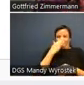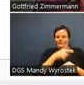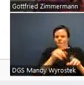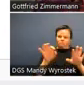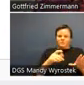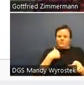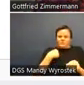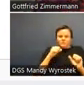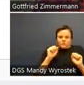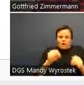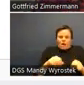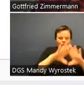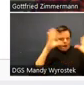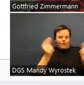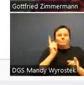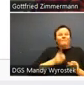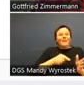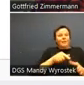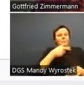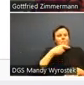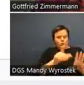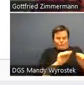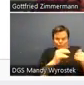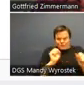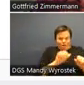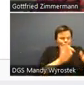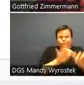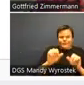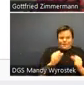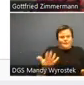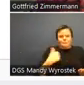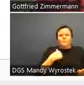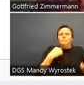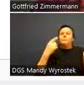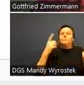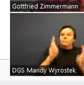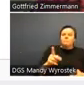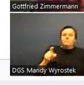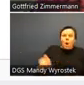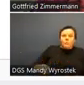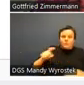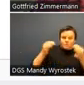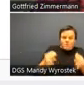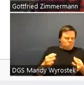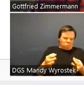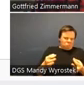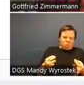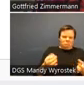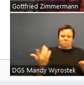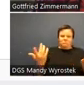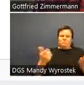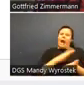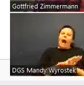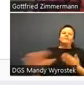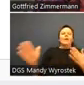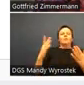es für mich leichter ist. Aber wenn man diese Befehle über Tastatur gewohnt ist, dann kann man da auch ganz schnell damit arbeiten. Das